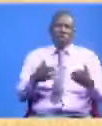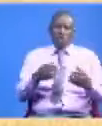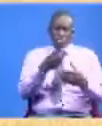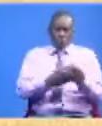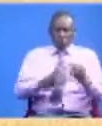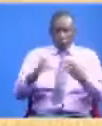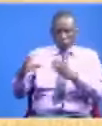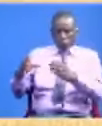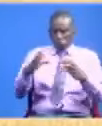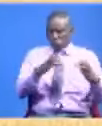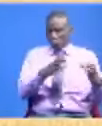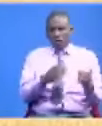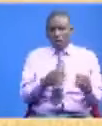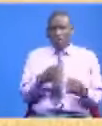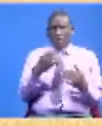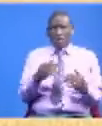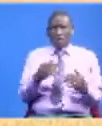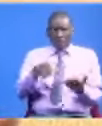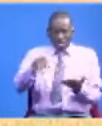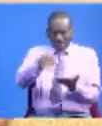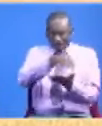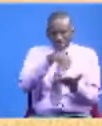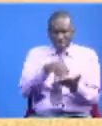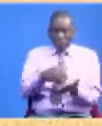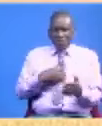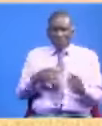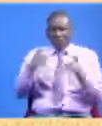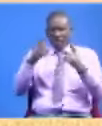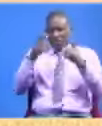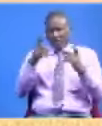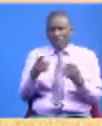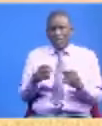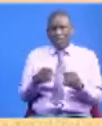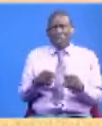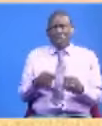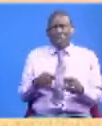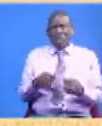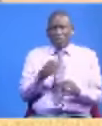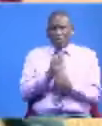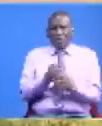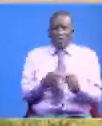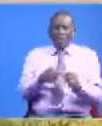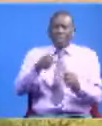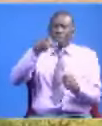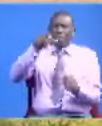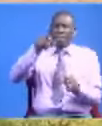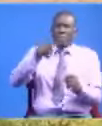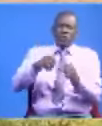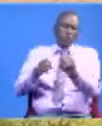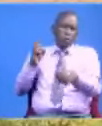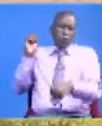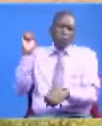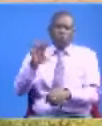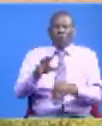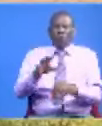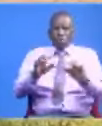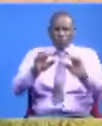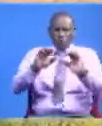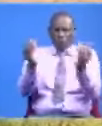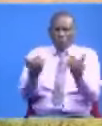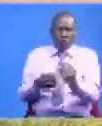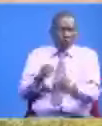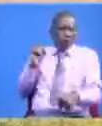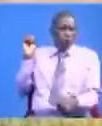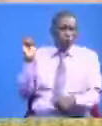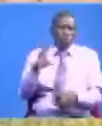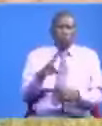sides. Now kapale katikati tuko na picha. Kazi ya picha ana draw mpira in a such a way that that ball lazima